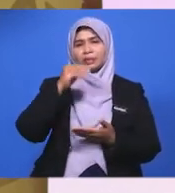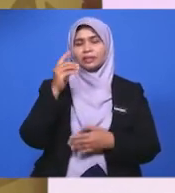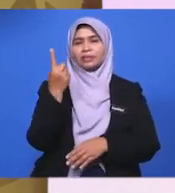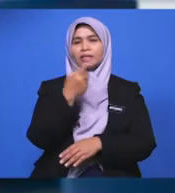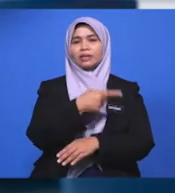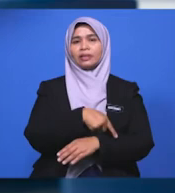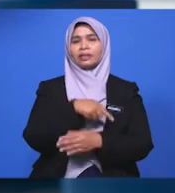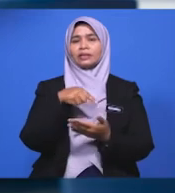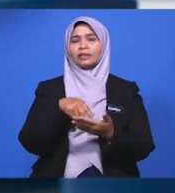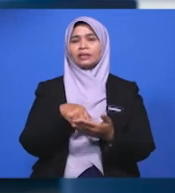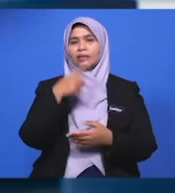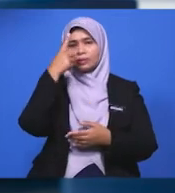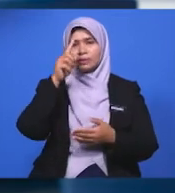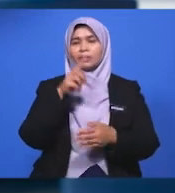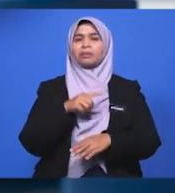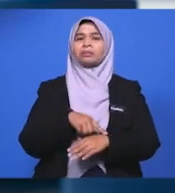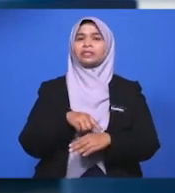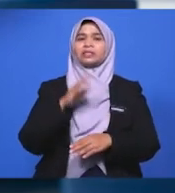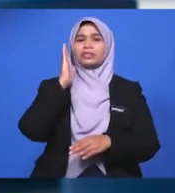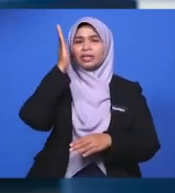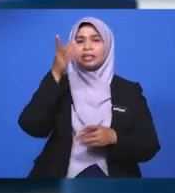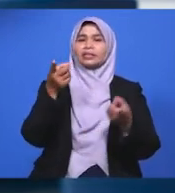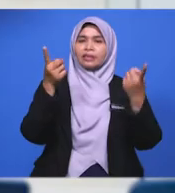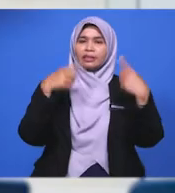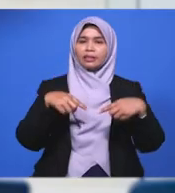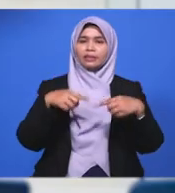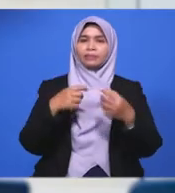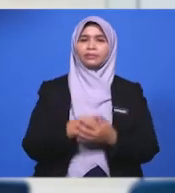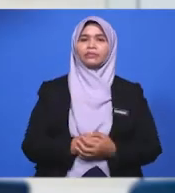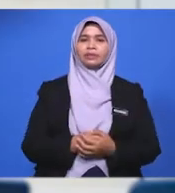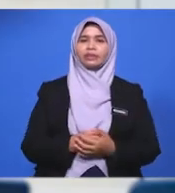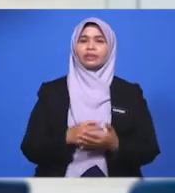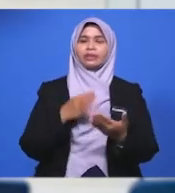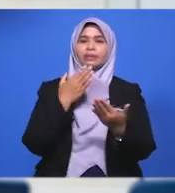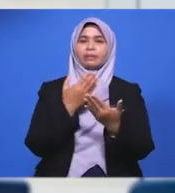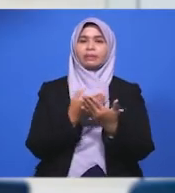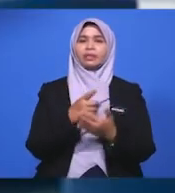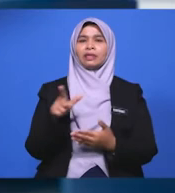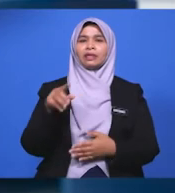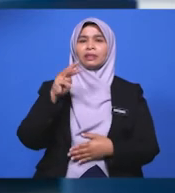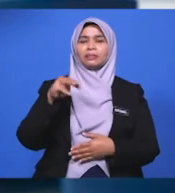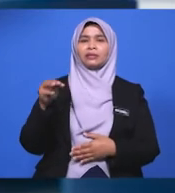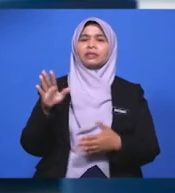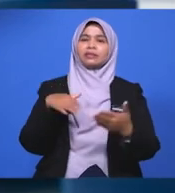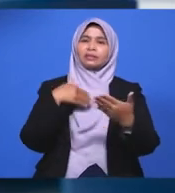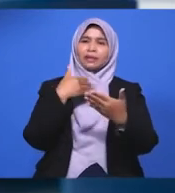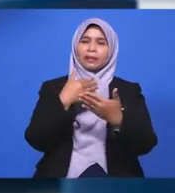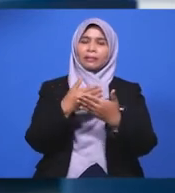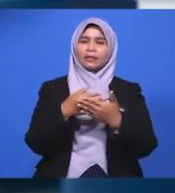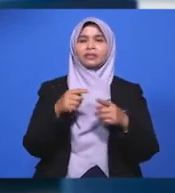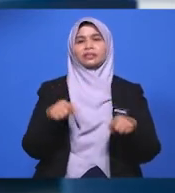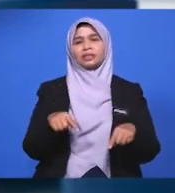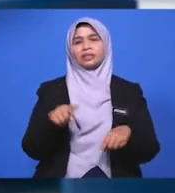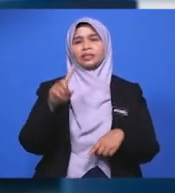hari ini untuk masa-masa akan datang. Baiklah murid-murid, sampai di sini